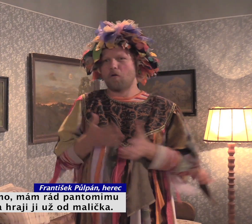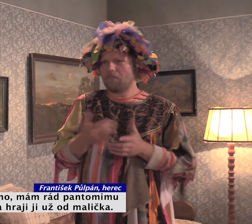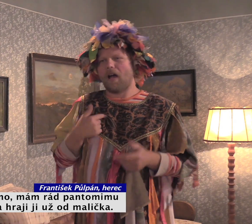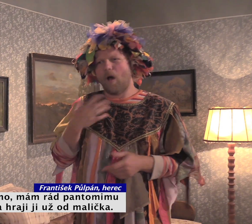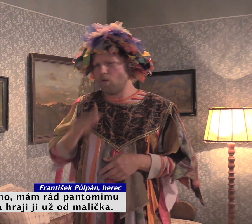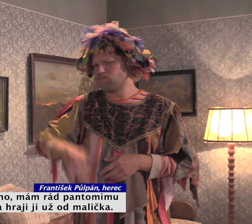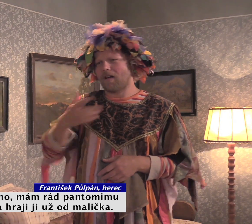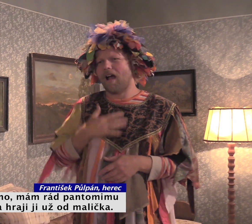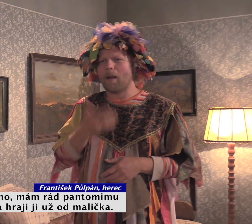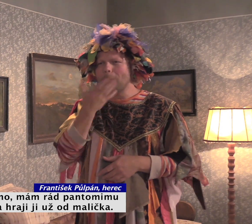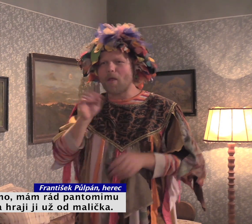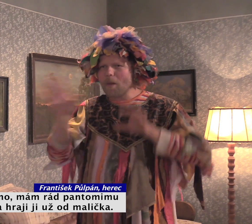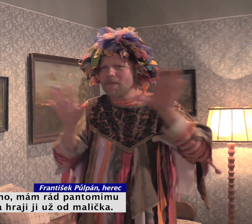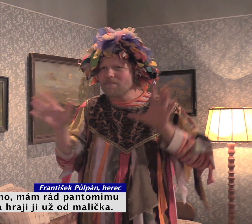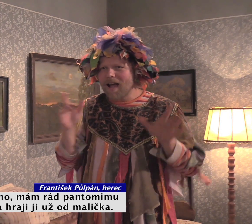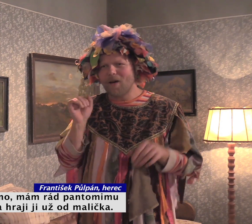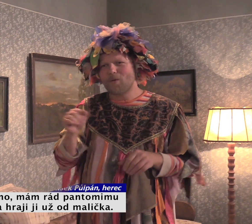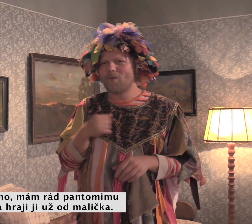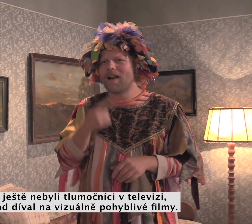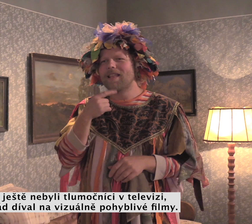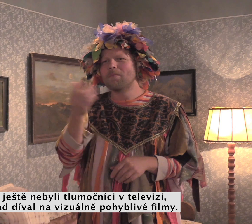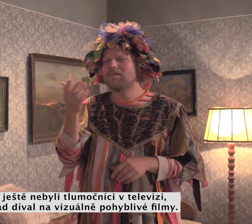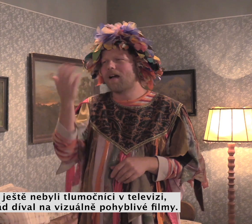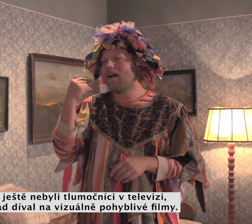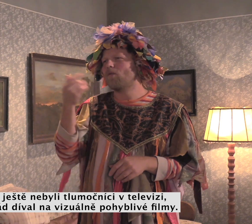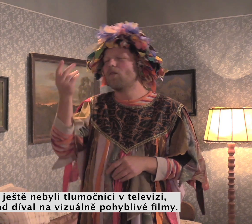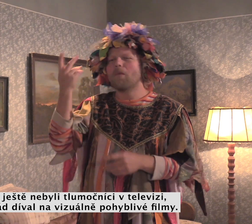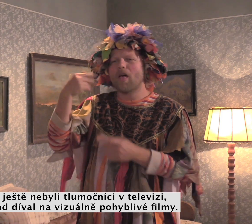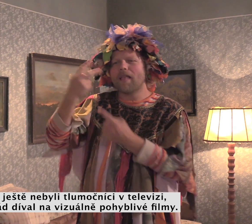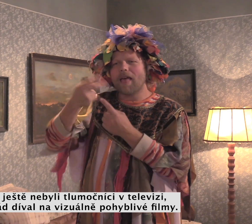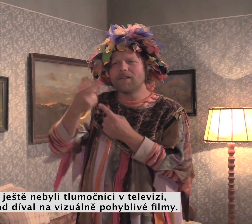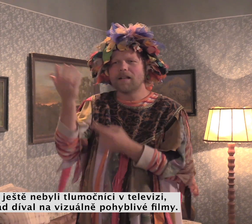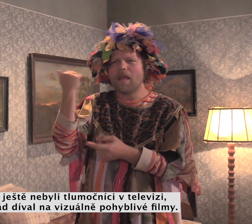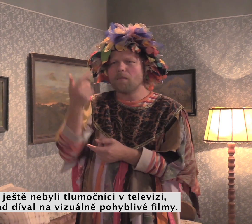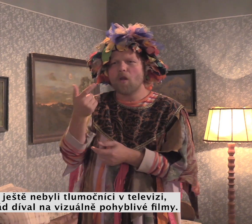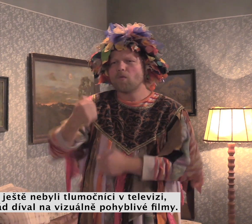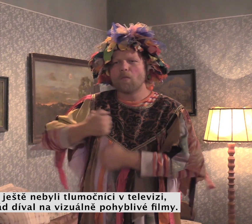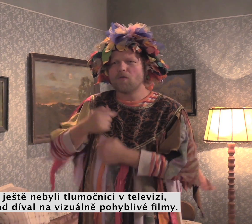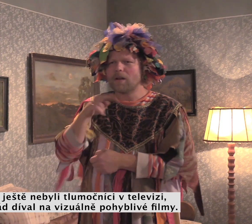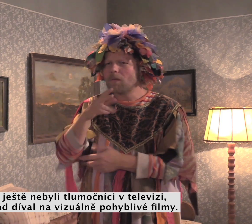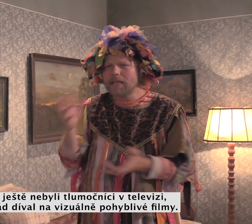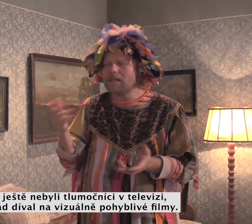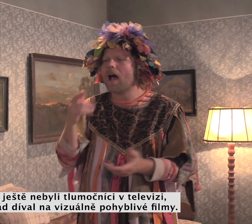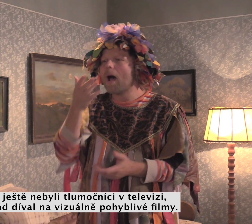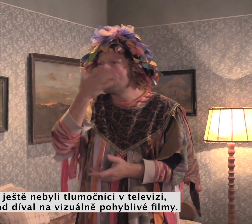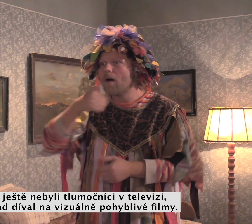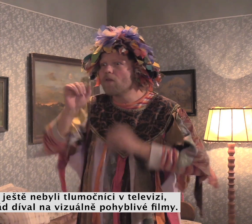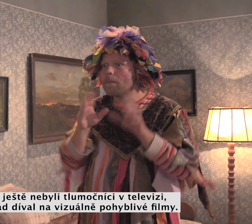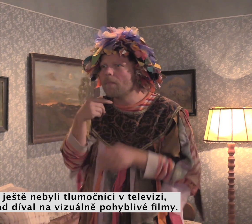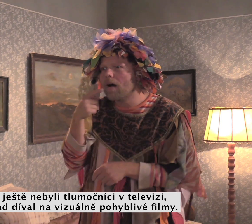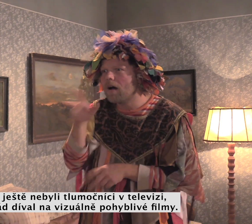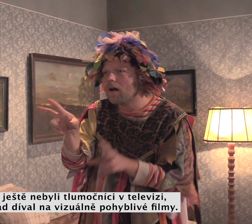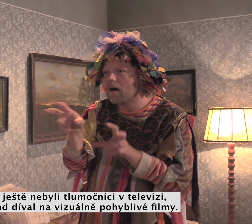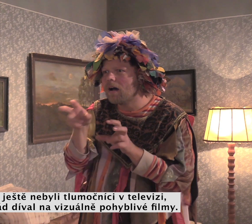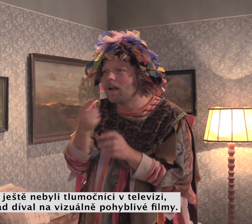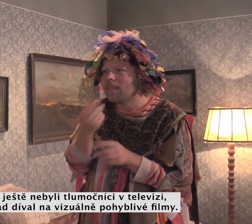Ano, mám rád pantomimu a hraji už od malička. Dříve, když ještě nebyli v televizi tlumočníci, jsem se rád